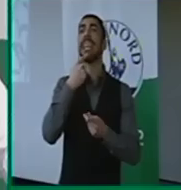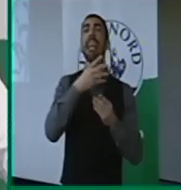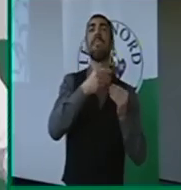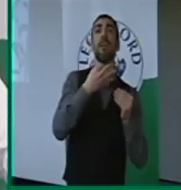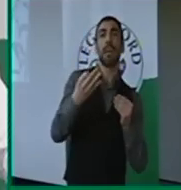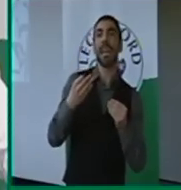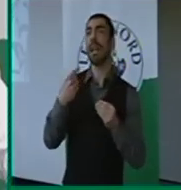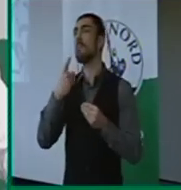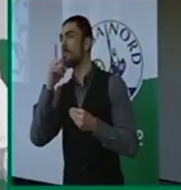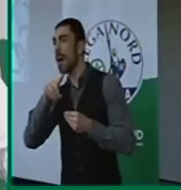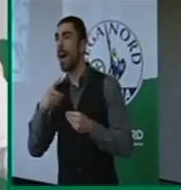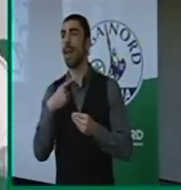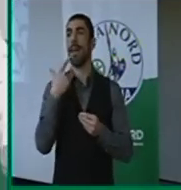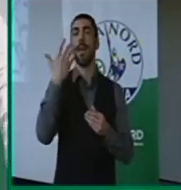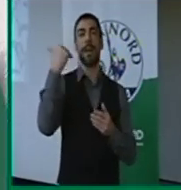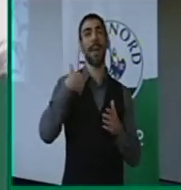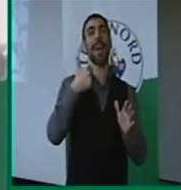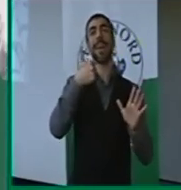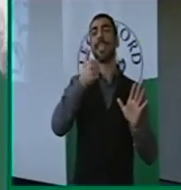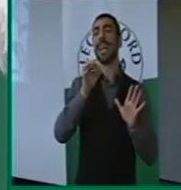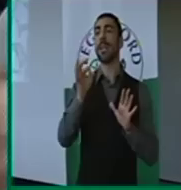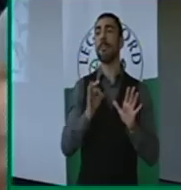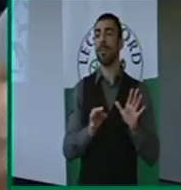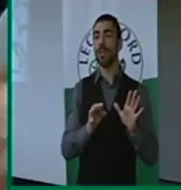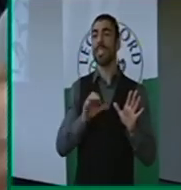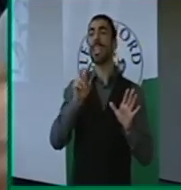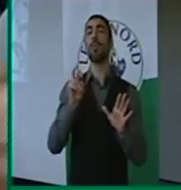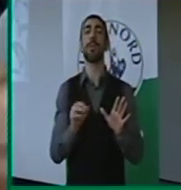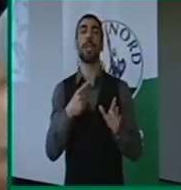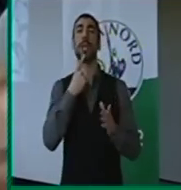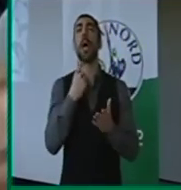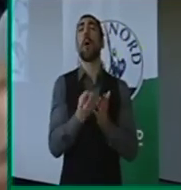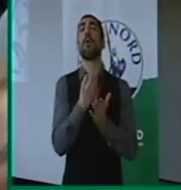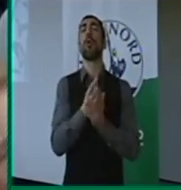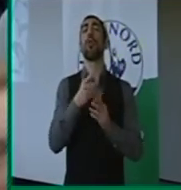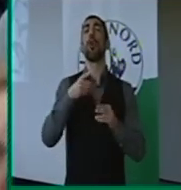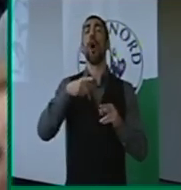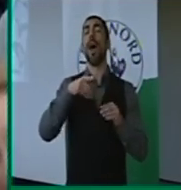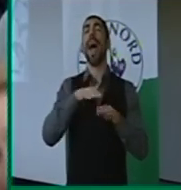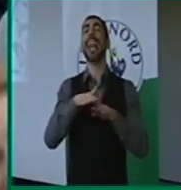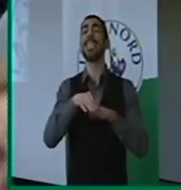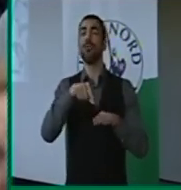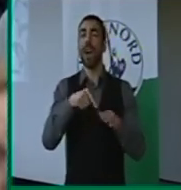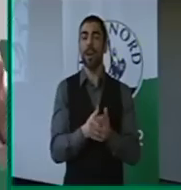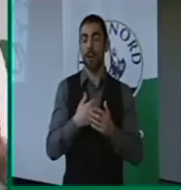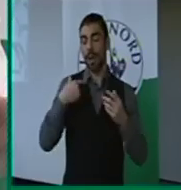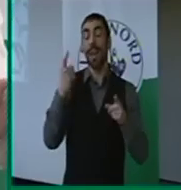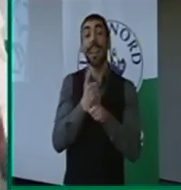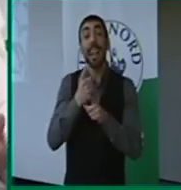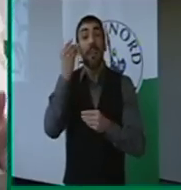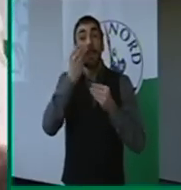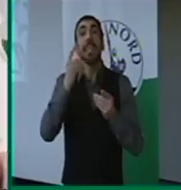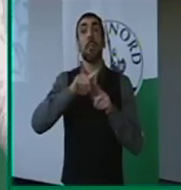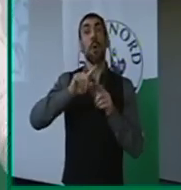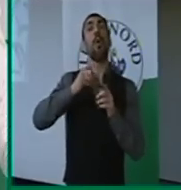stato che era pien al 62% del prodotto di di chiunque sia artigiano il pensiero dobbiamo avere il tempo